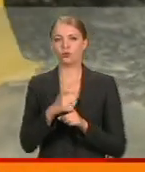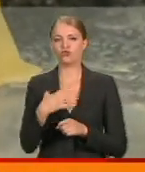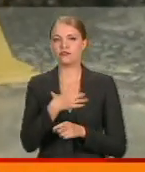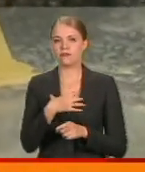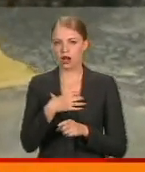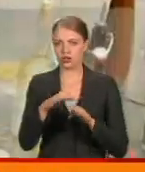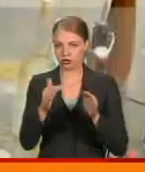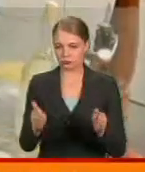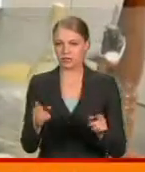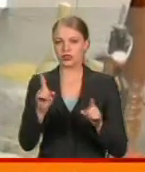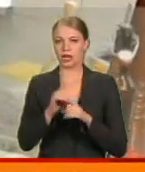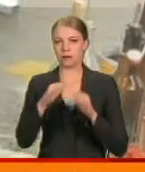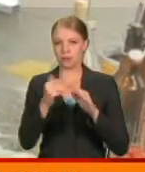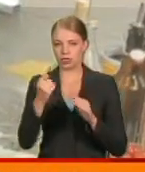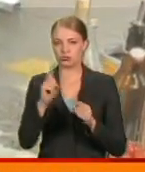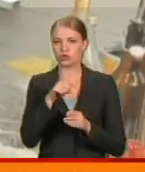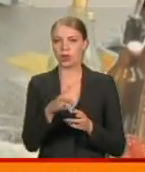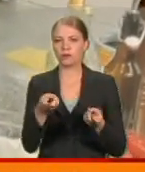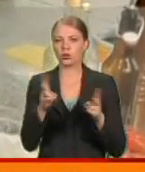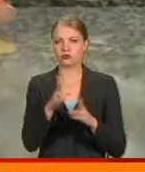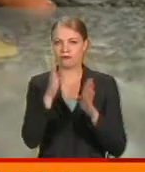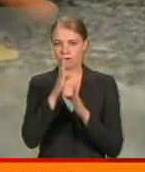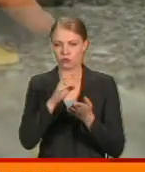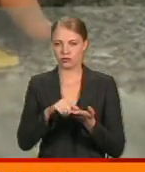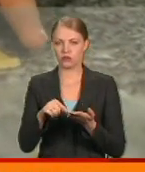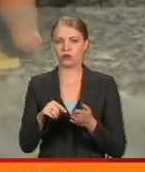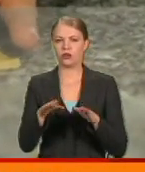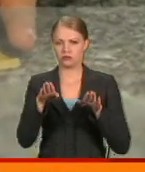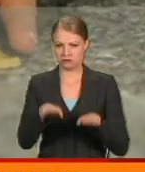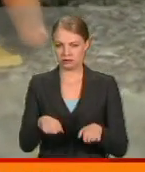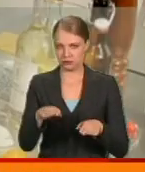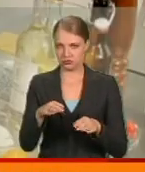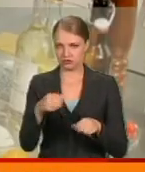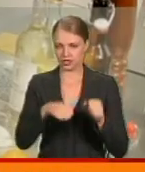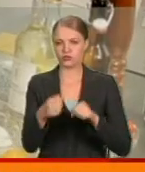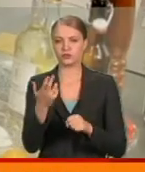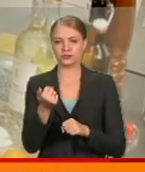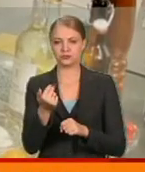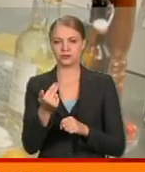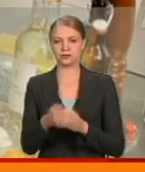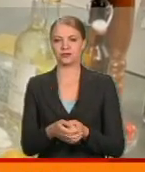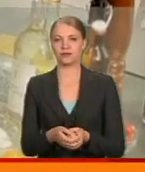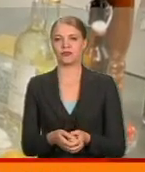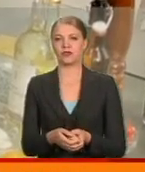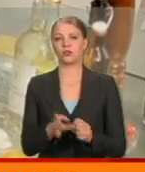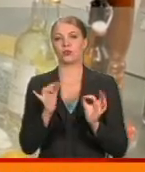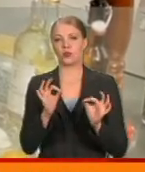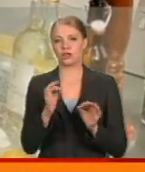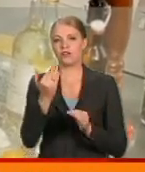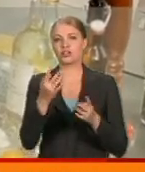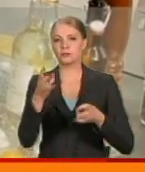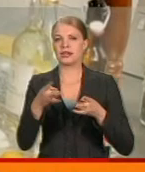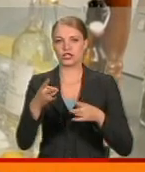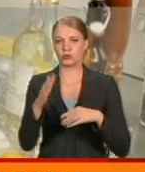важно вот так пальцами, чтобы там не осталось воздуха. Прижимаем тесто, да? Да, вот так вот. Конечно, с вашими